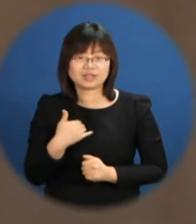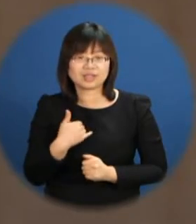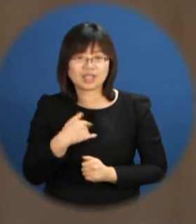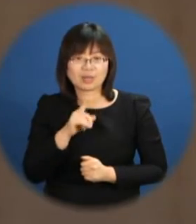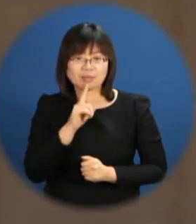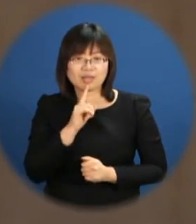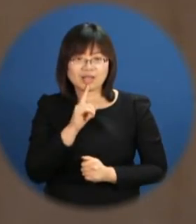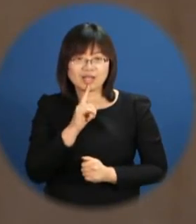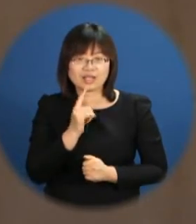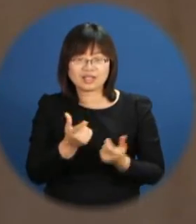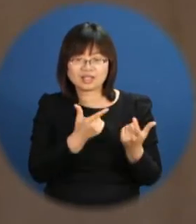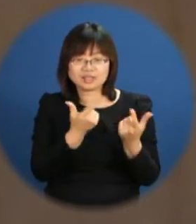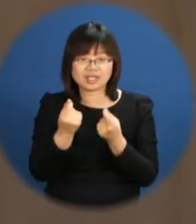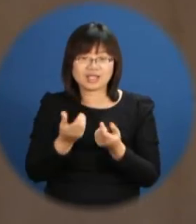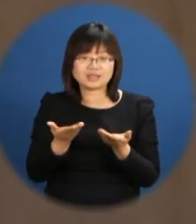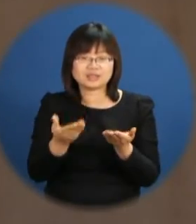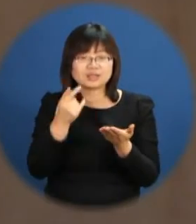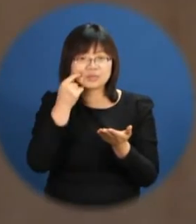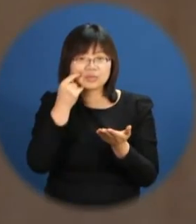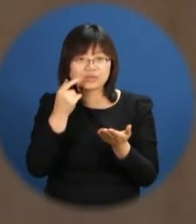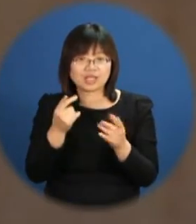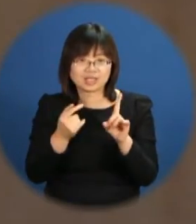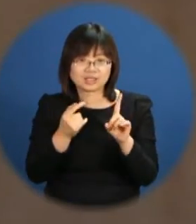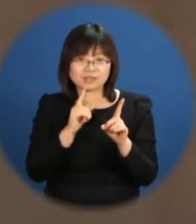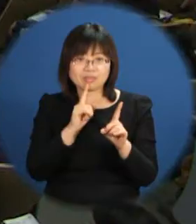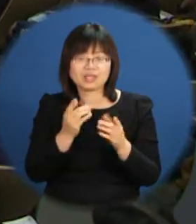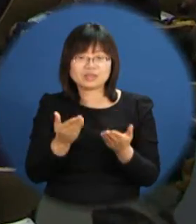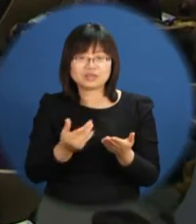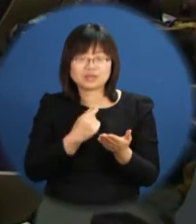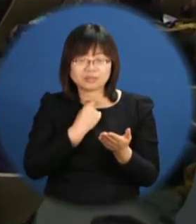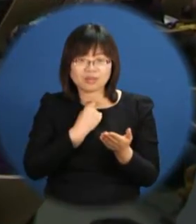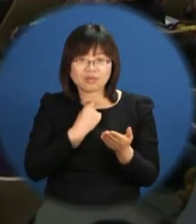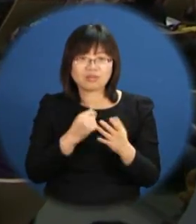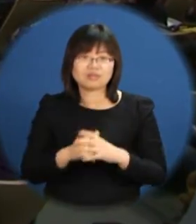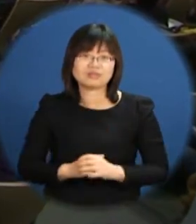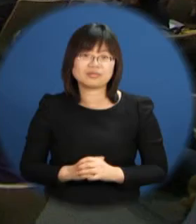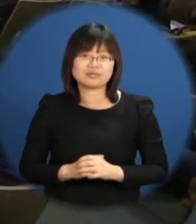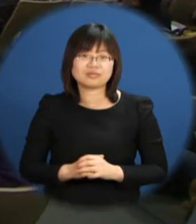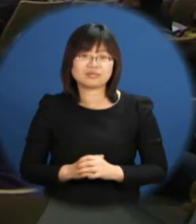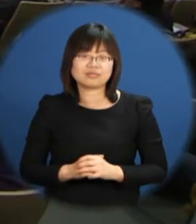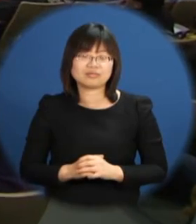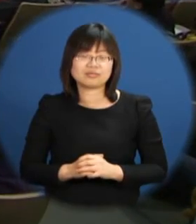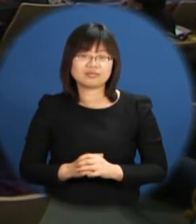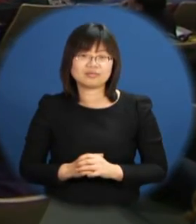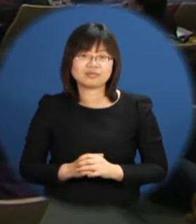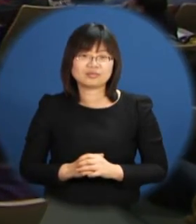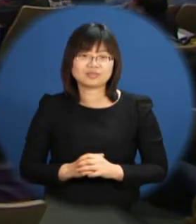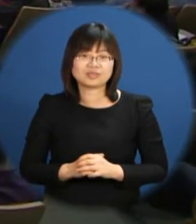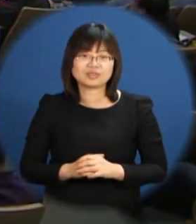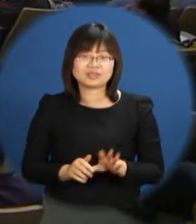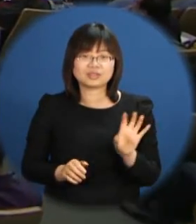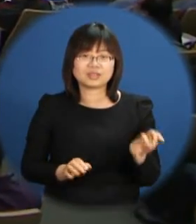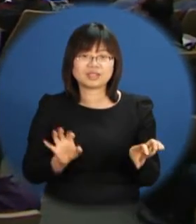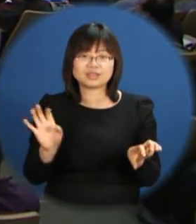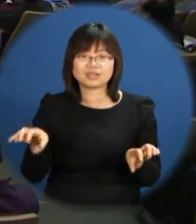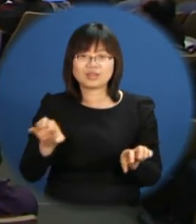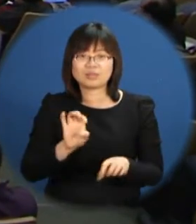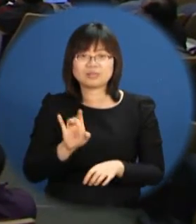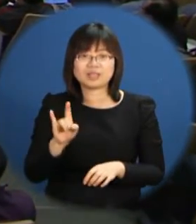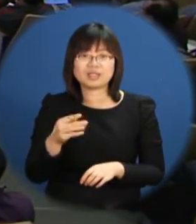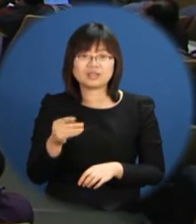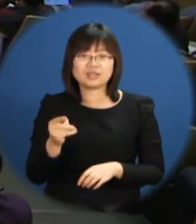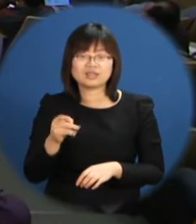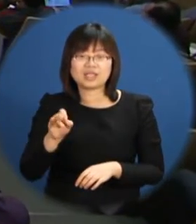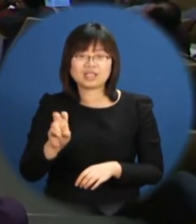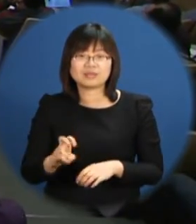그 말씀을 지금 다 드릴 수는 없고 한가지 말씀드리고 싶은 것은 이 양쪽 패러다임 4